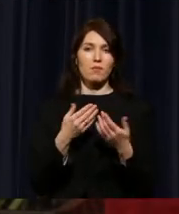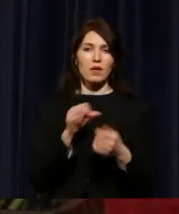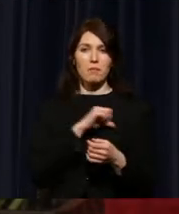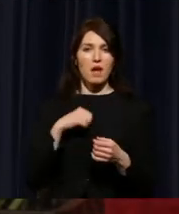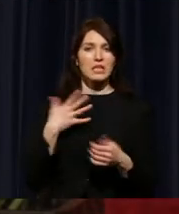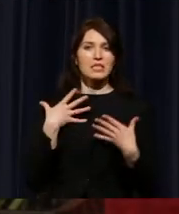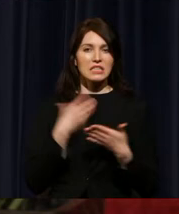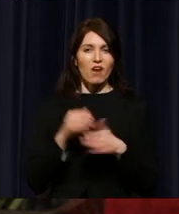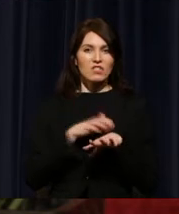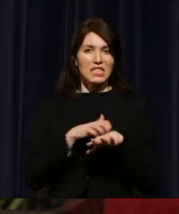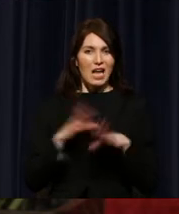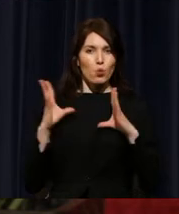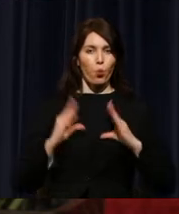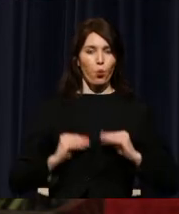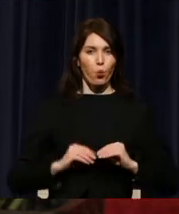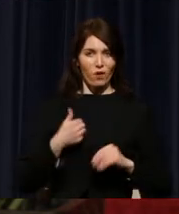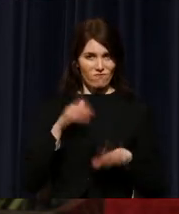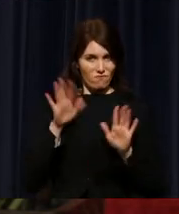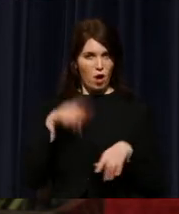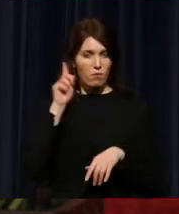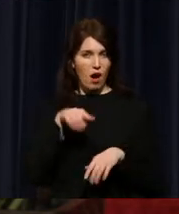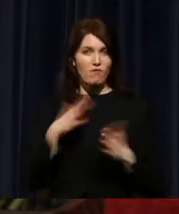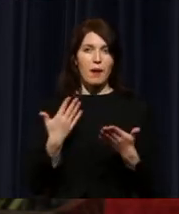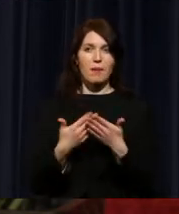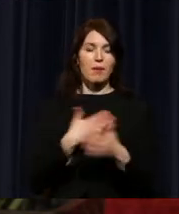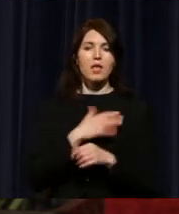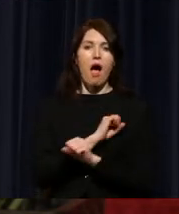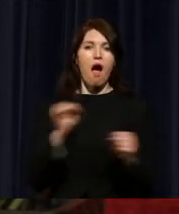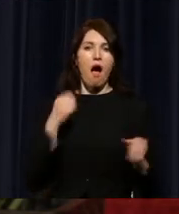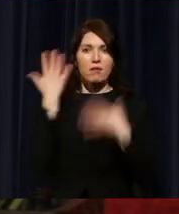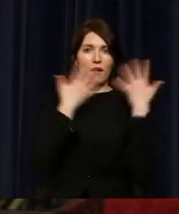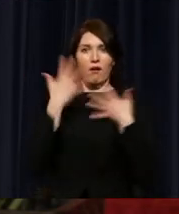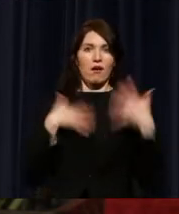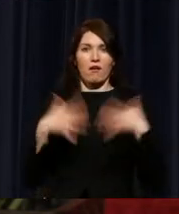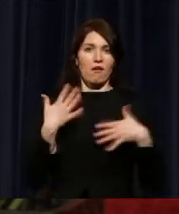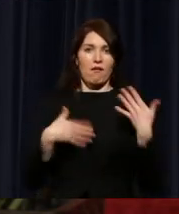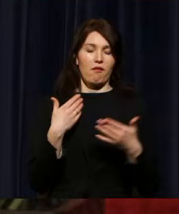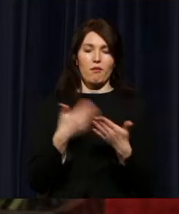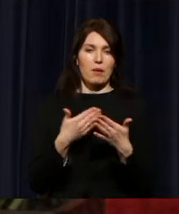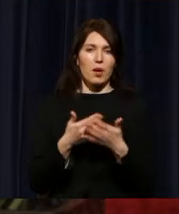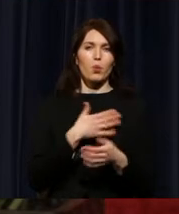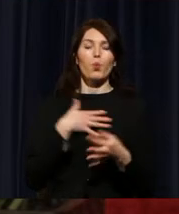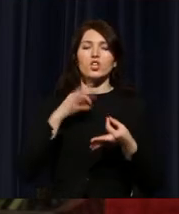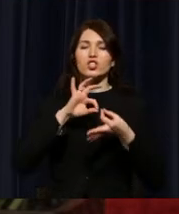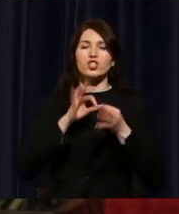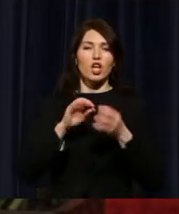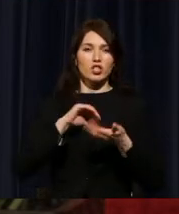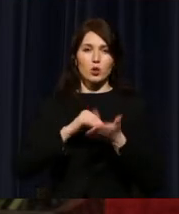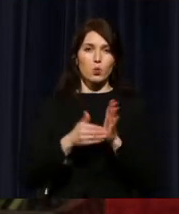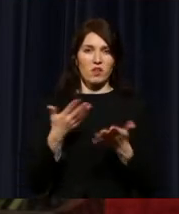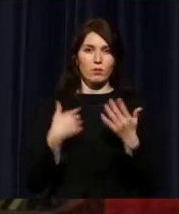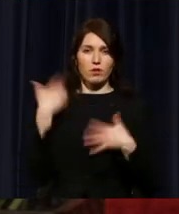savu stresu, piemēram, vai es varbūt ļoti ātri krītu panikā, piemēram, nezinu, kādā ļoti sarežģītā